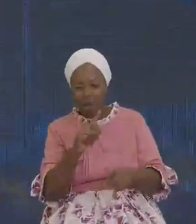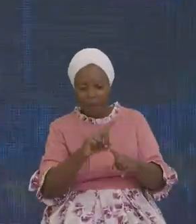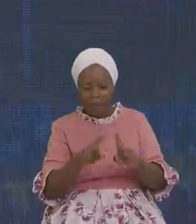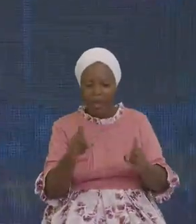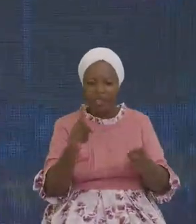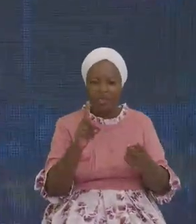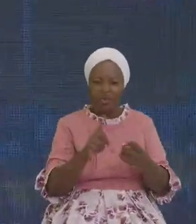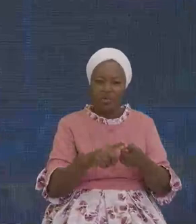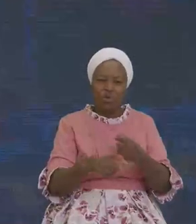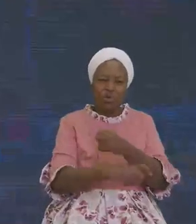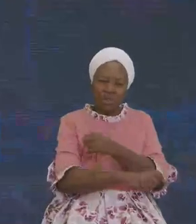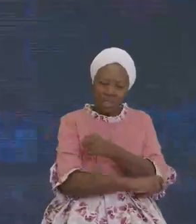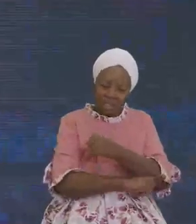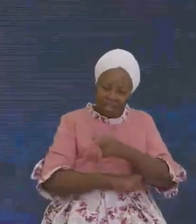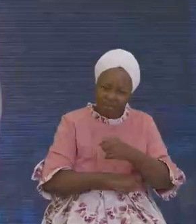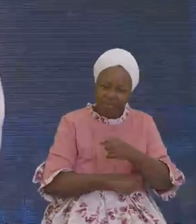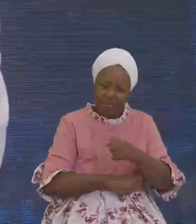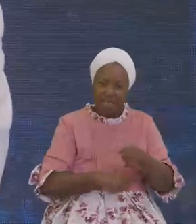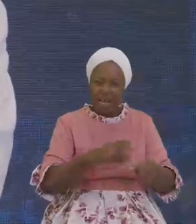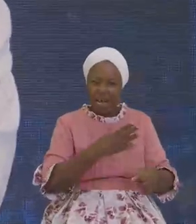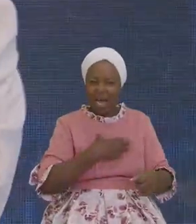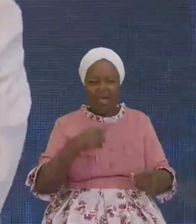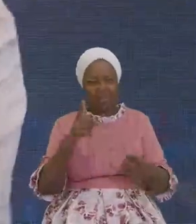que pour dérober,